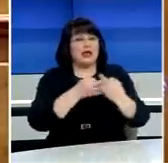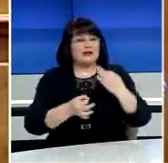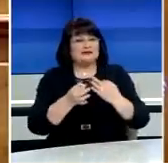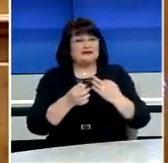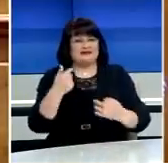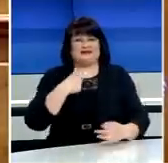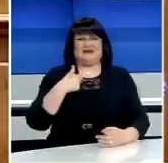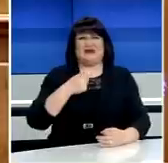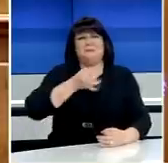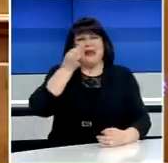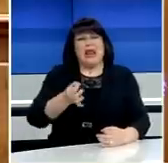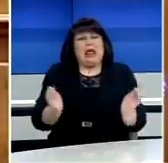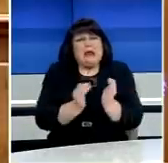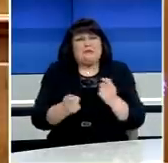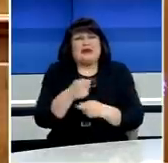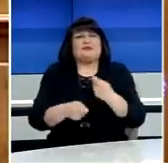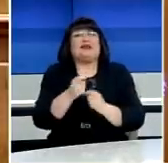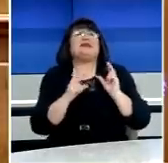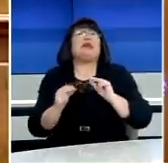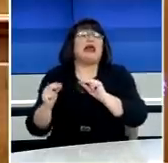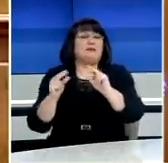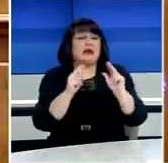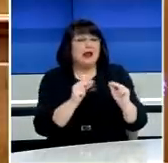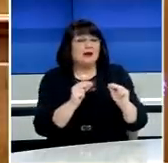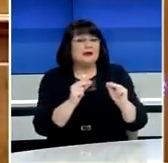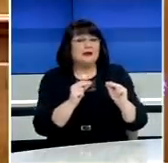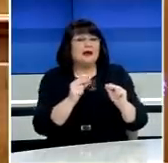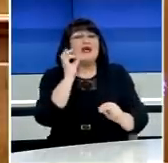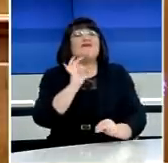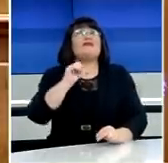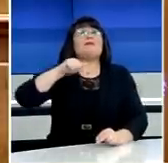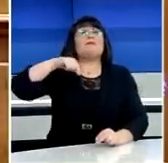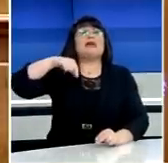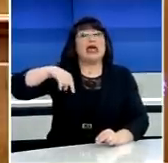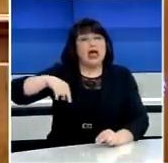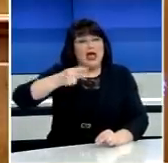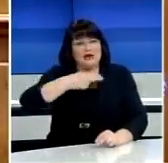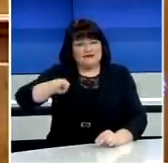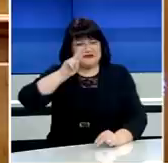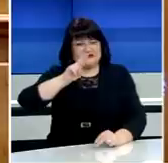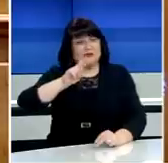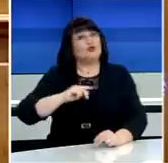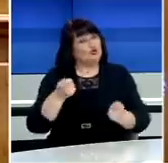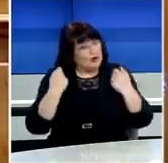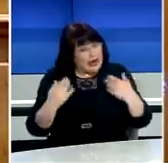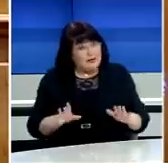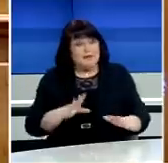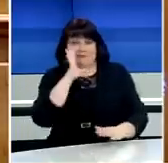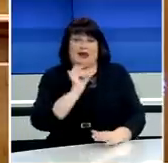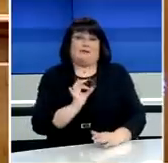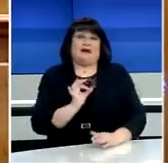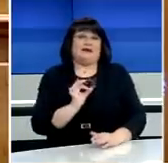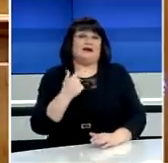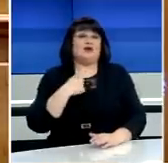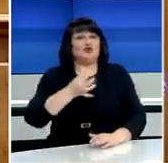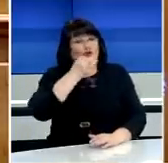εσύ μιλάς με τους μικρομεσαίους επιχειρηματίες, διότι αύξησες το ΦΠΑ. Όταν εμείς αυξήσαμε το ΦΠΑ, πράγματι,